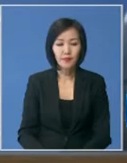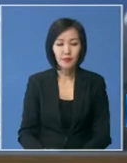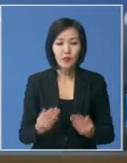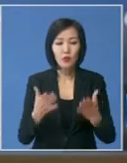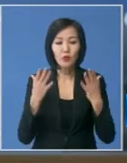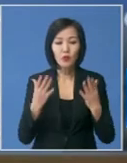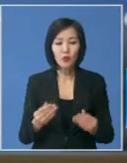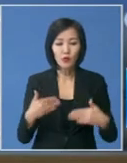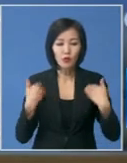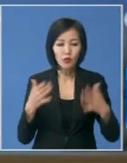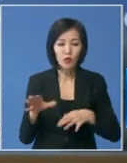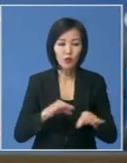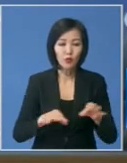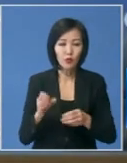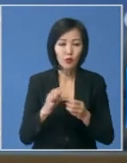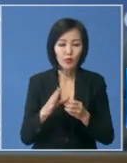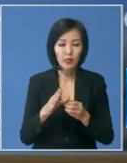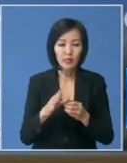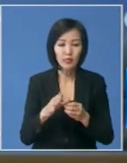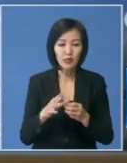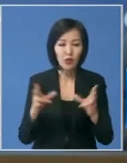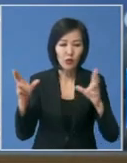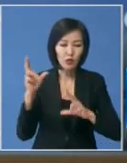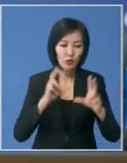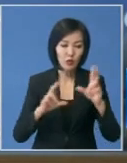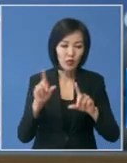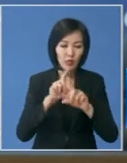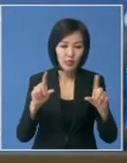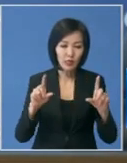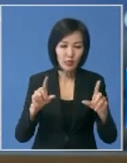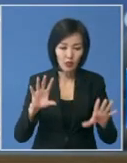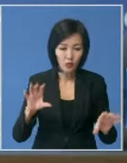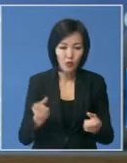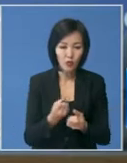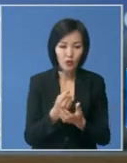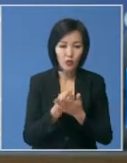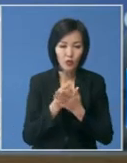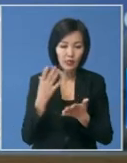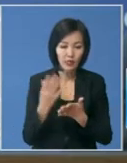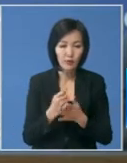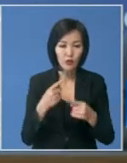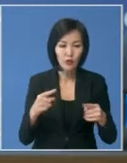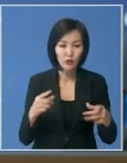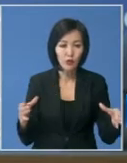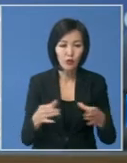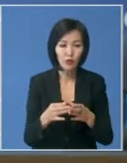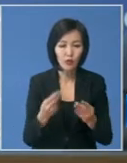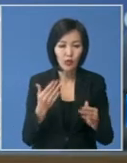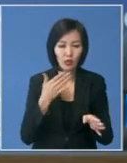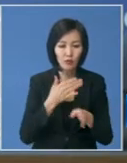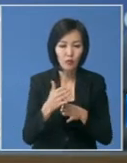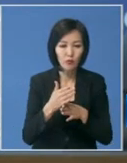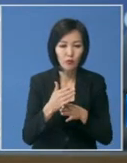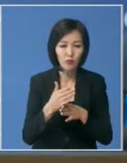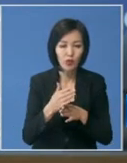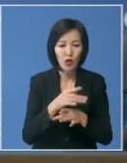Бүгінгі күні ұсынылған жобалардың 15-і оқу орны тарапынан қолдау тапты. Және екі жобаны өзге ұйымдар қаржыландырып отыр. Олардың